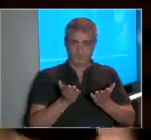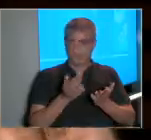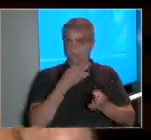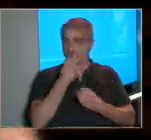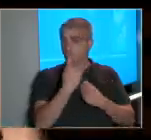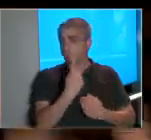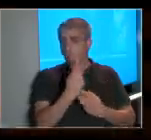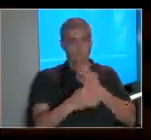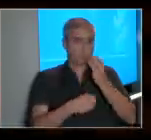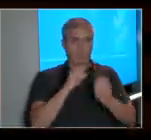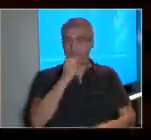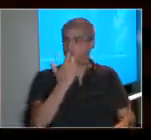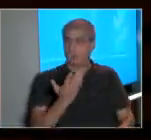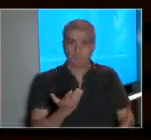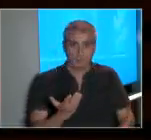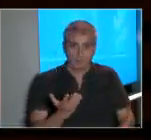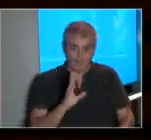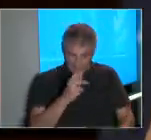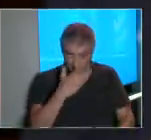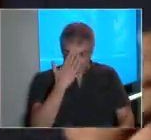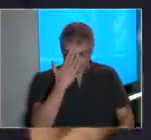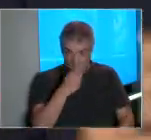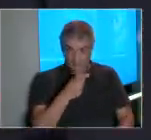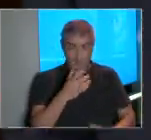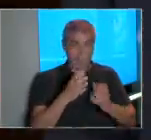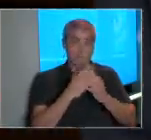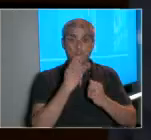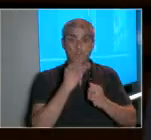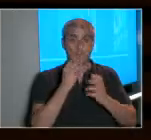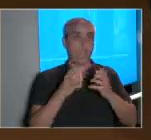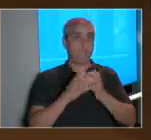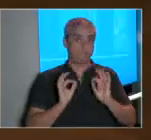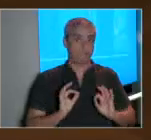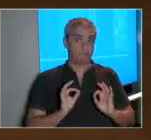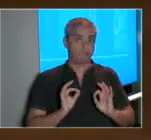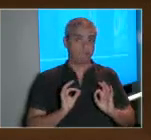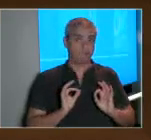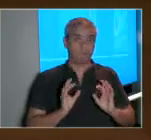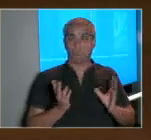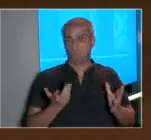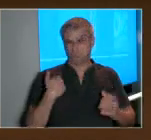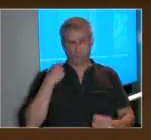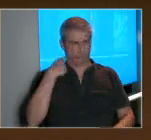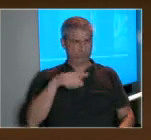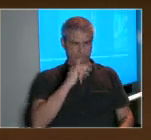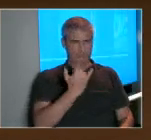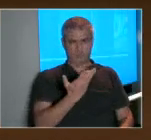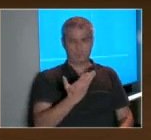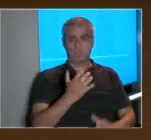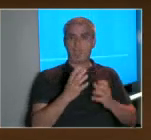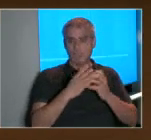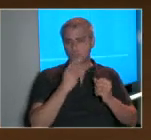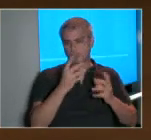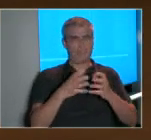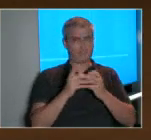תשאלו את עצמכם שאלה ראשונה. האם אתם מכירים בעם היהודי כעם? אני משוכנע שכן. יהודים הם